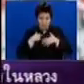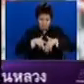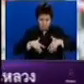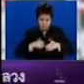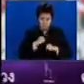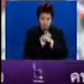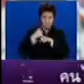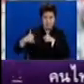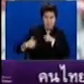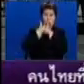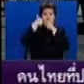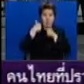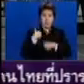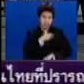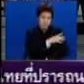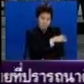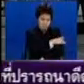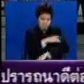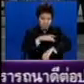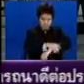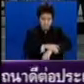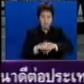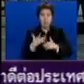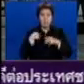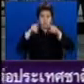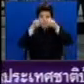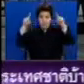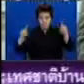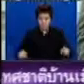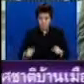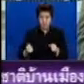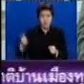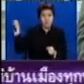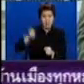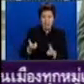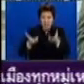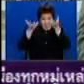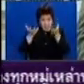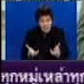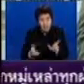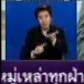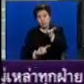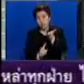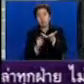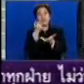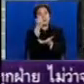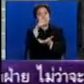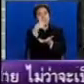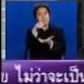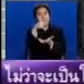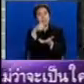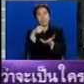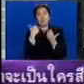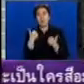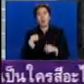สนับเข่าและแขนกระบองและโล่น้ำหนักรวมไม่ต่ำกว่า10กิโลกรัมต้องแบกยืนประจำจุดกลางแดดฝน